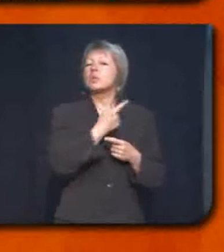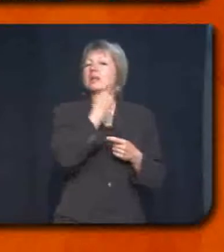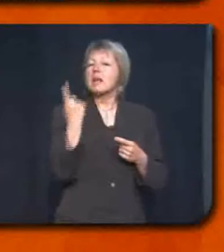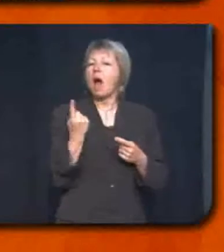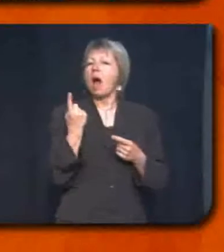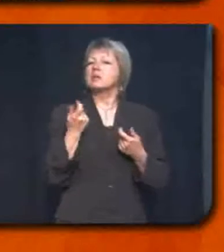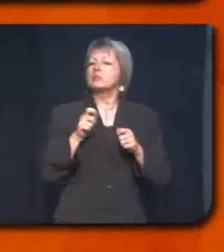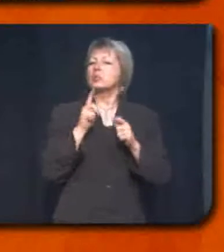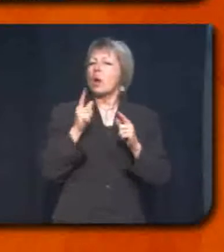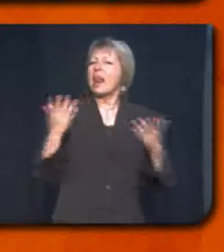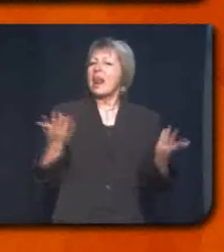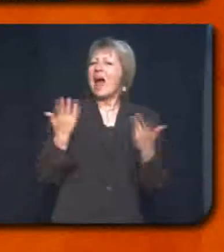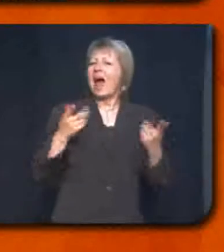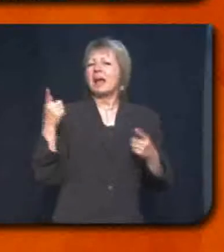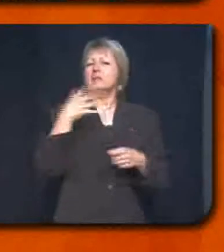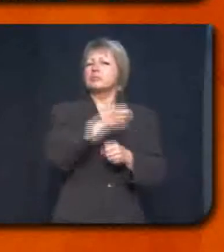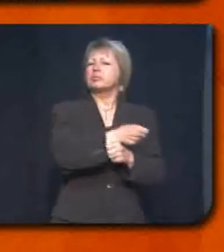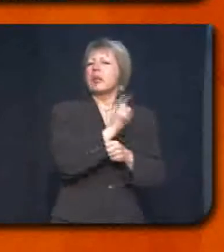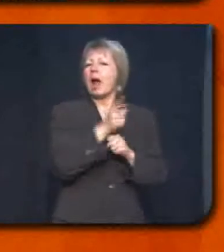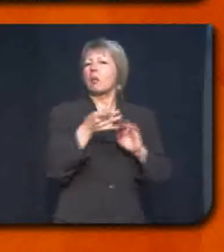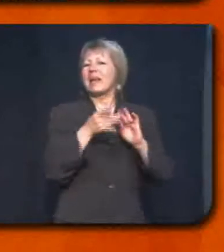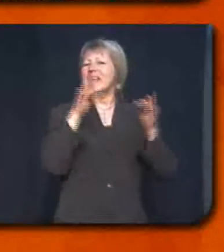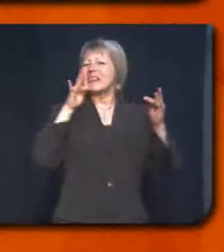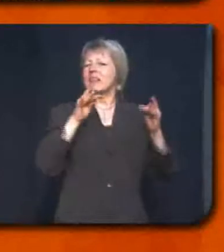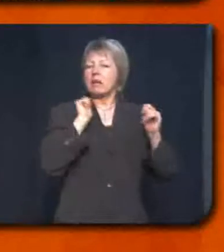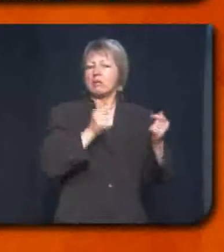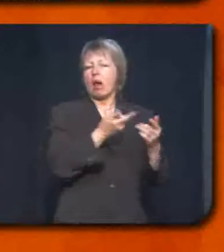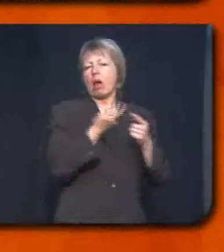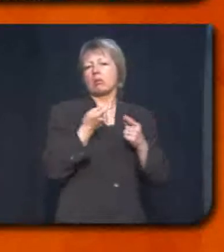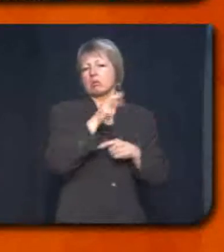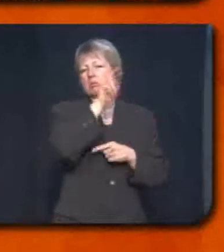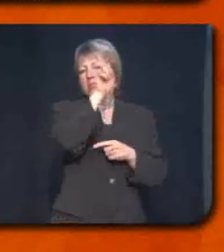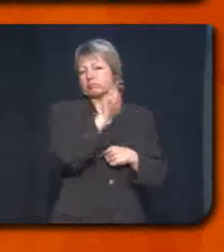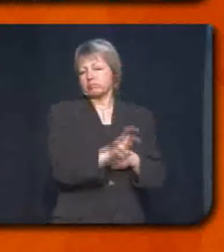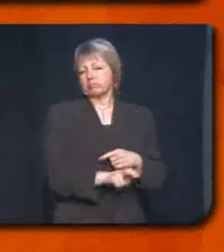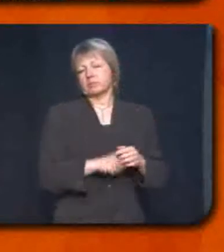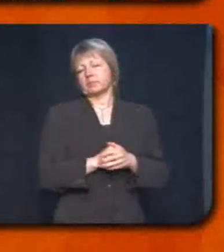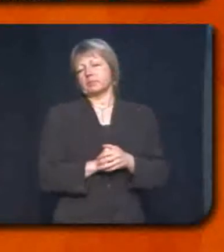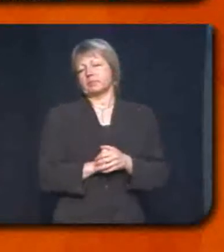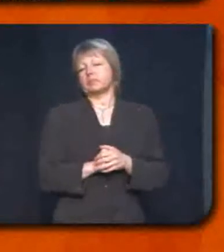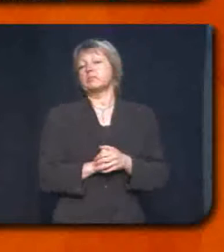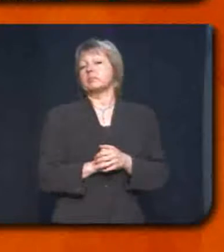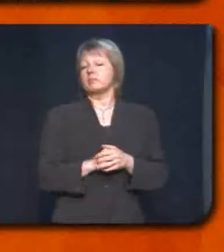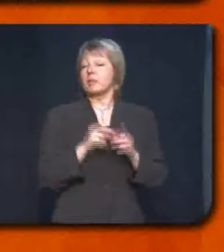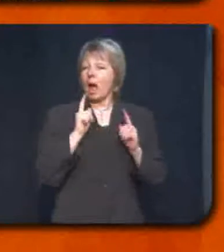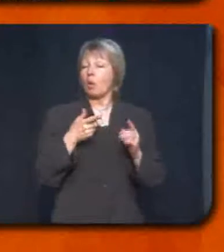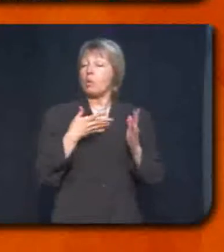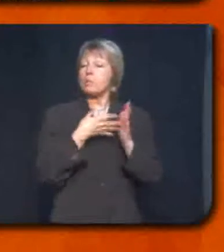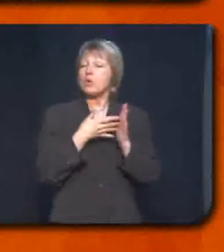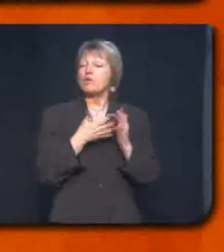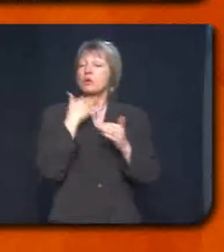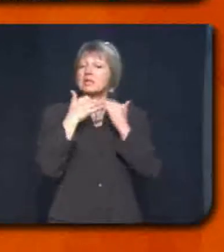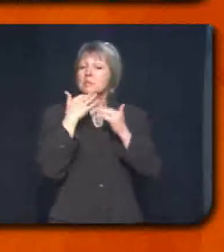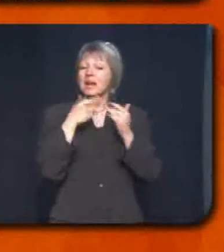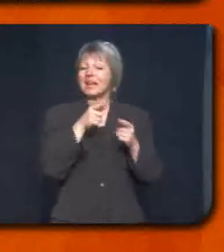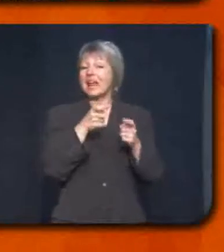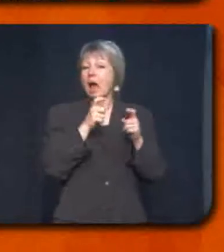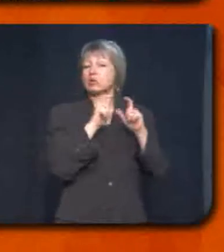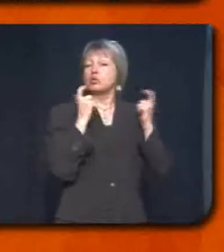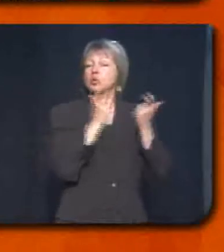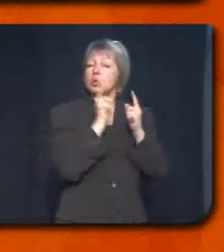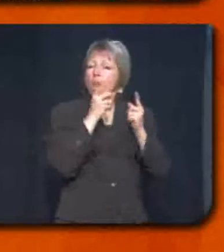verfügbar sein soll also auch im Internet lesbar auch die Prüfungsberichte des Ausschusses sollen öffentlich gemacht